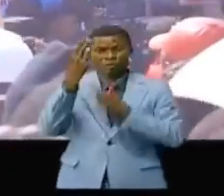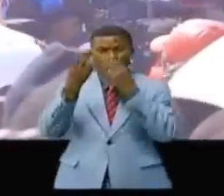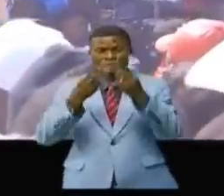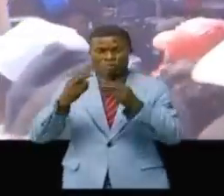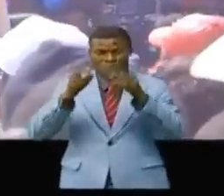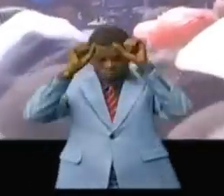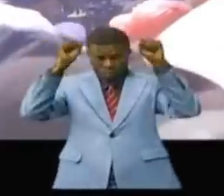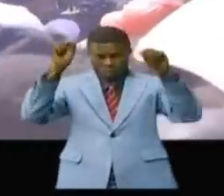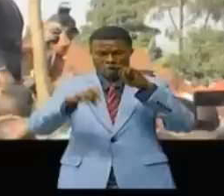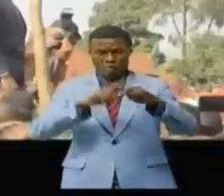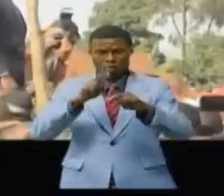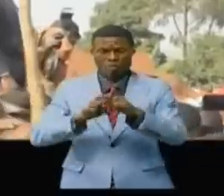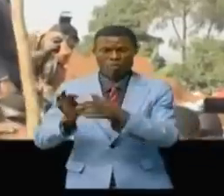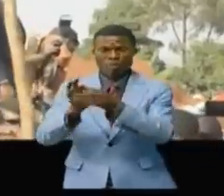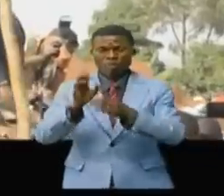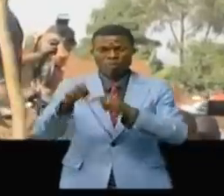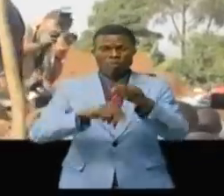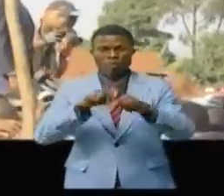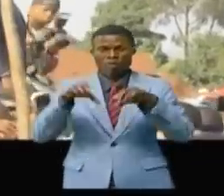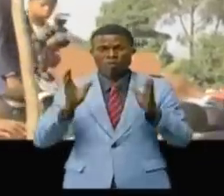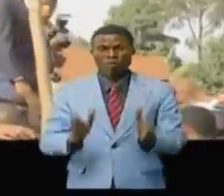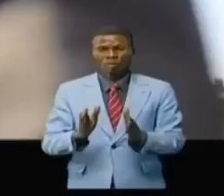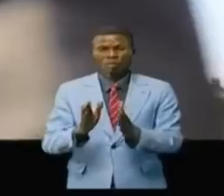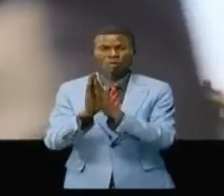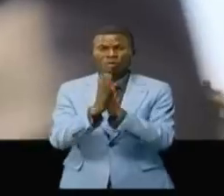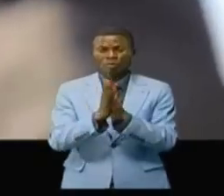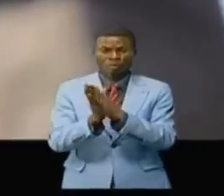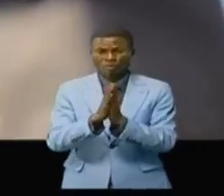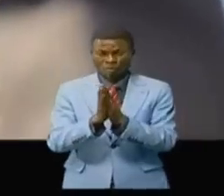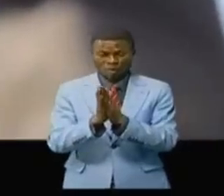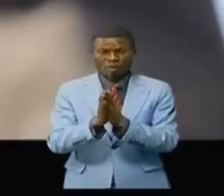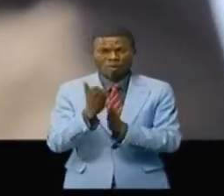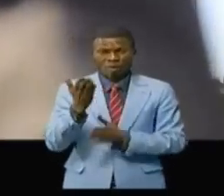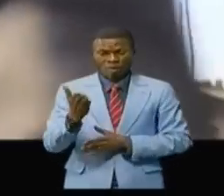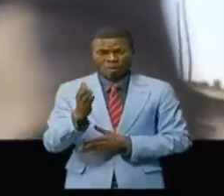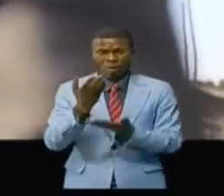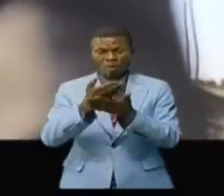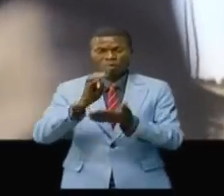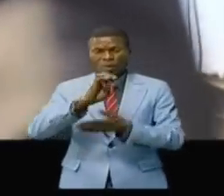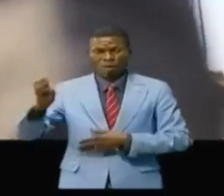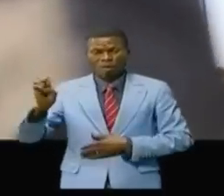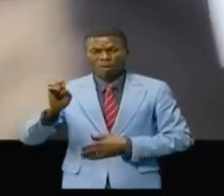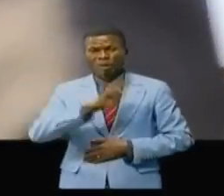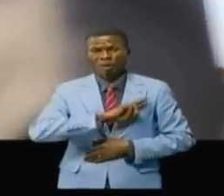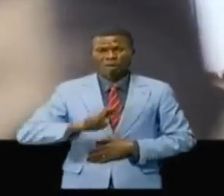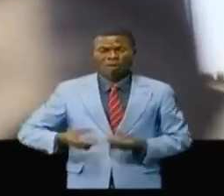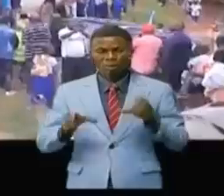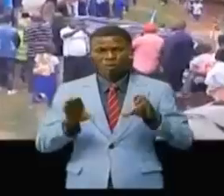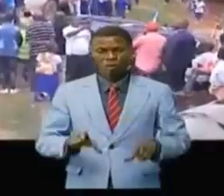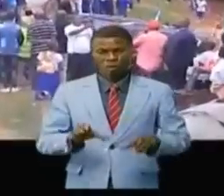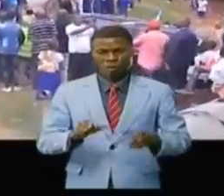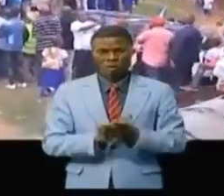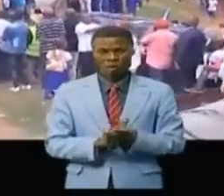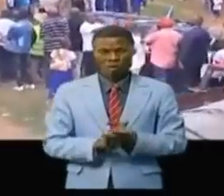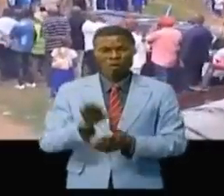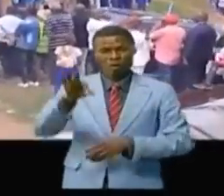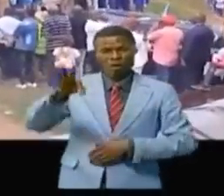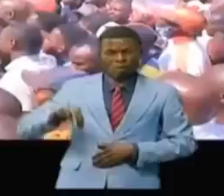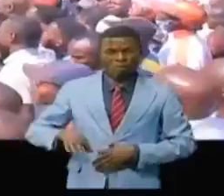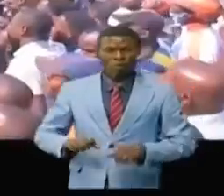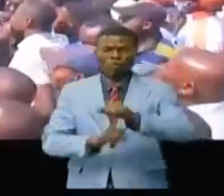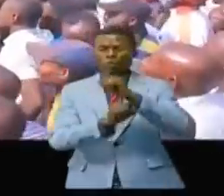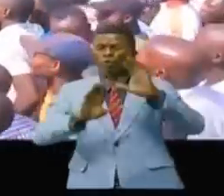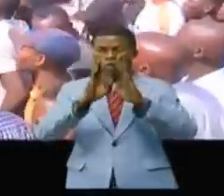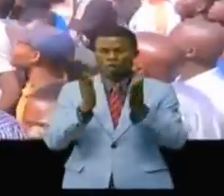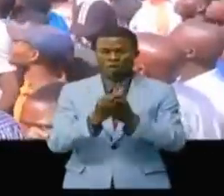président national de l'Union pour la nation congolaise, UNC Vital Kamerhe dans l'est de la République démocratique du Congo, bénéficie du soutien de